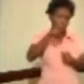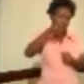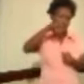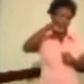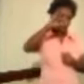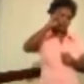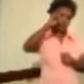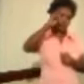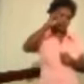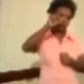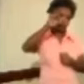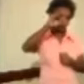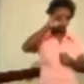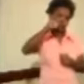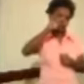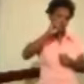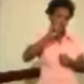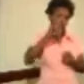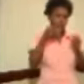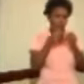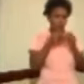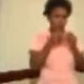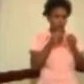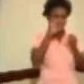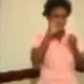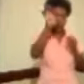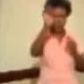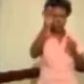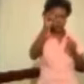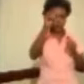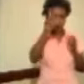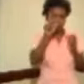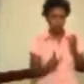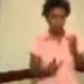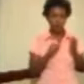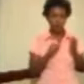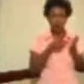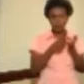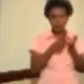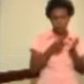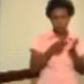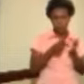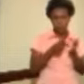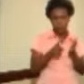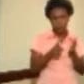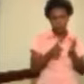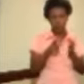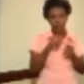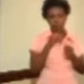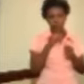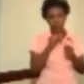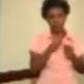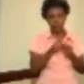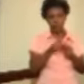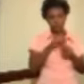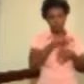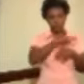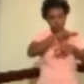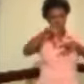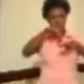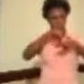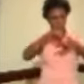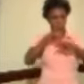oublier que 80% des écoles primaires, secondaires, c'est dans mes privés que liés, et l'État peut venir avec un gros poignette pour nationaliser